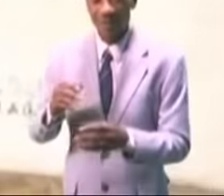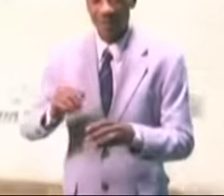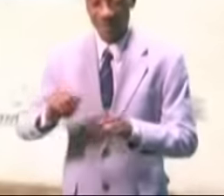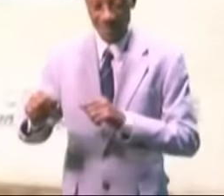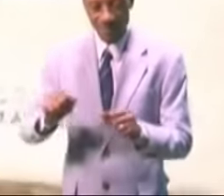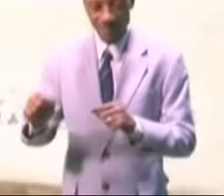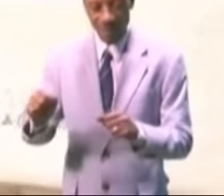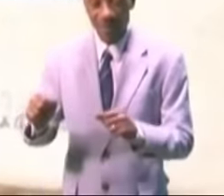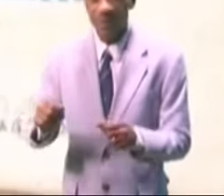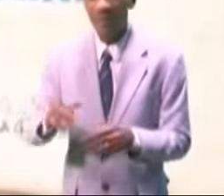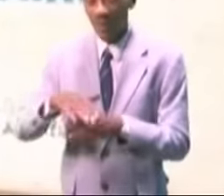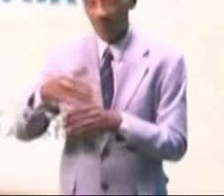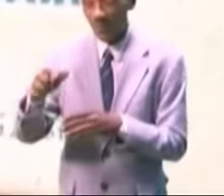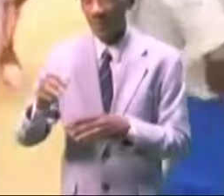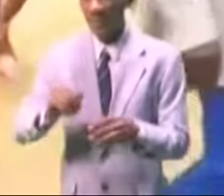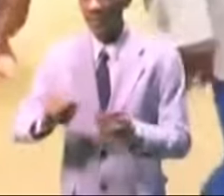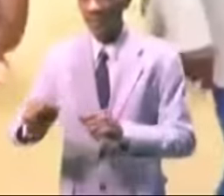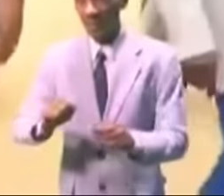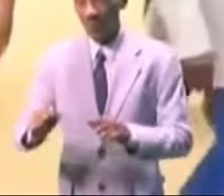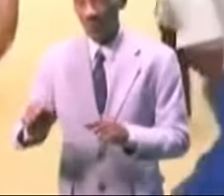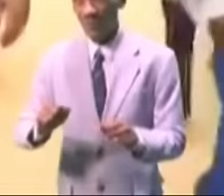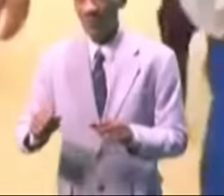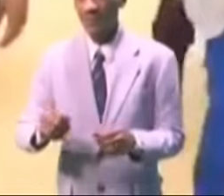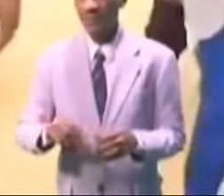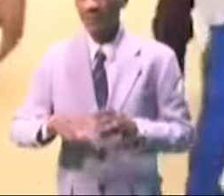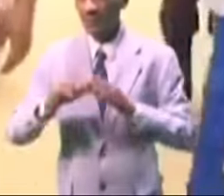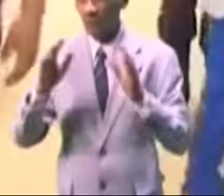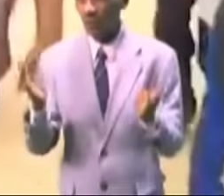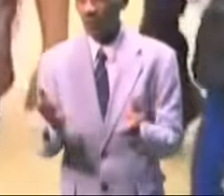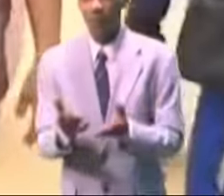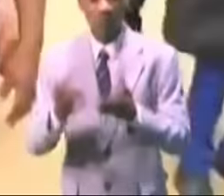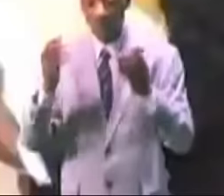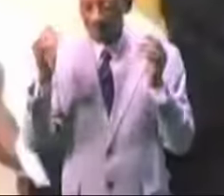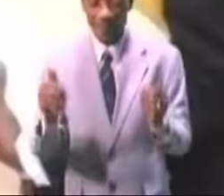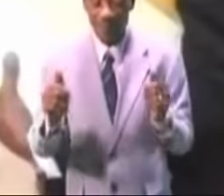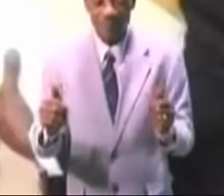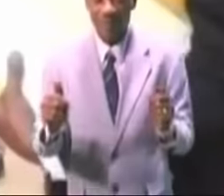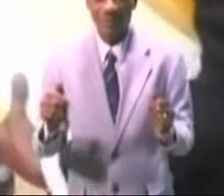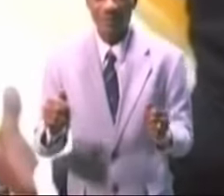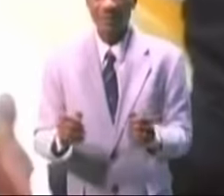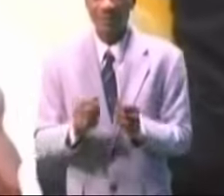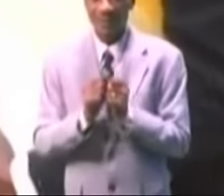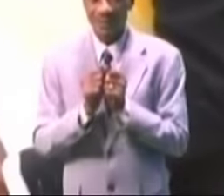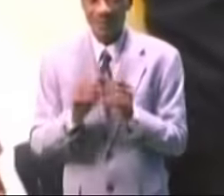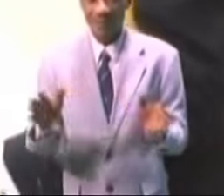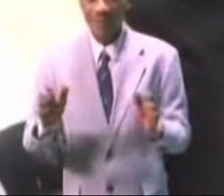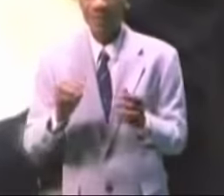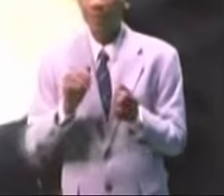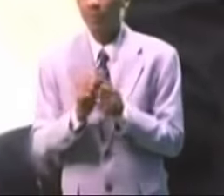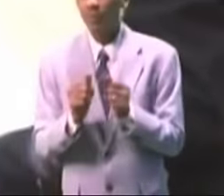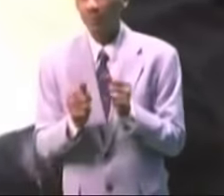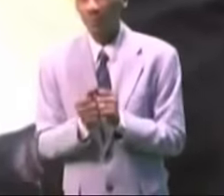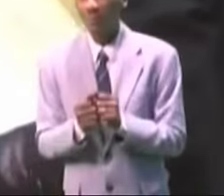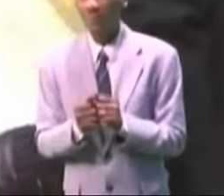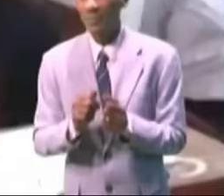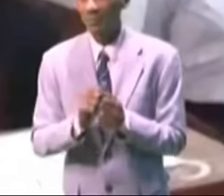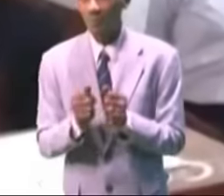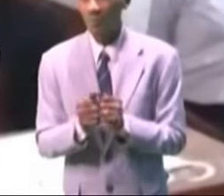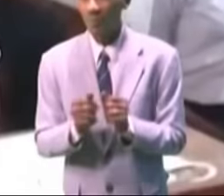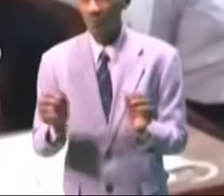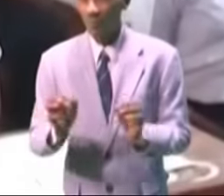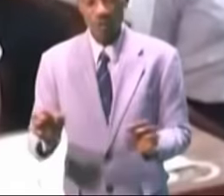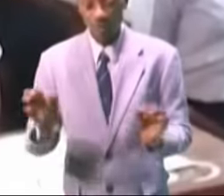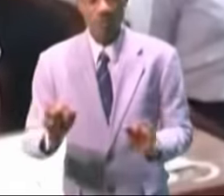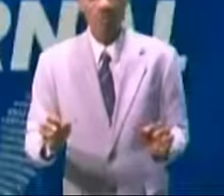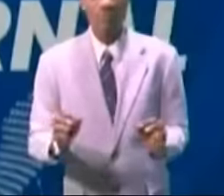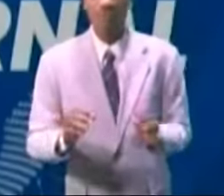scolaire Tiadissi, puis les collèges Vovuketo pour chuter à l'école primaire Londé, toujours dans la commune